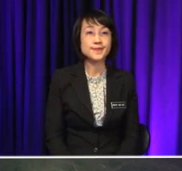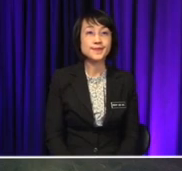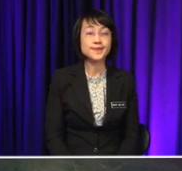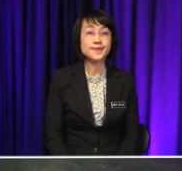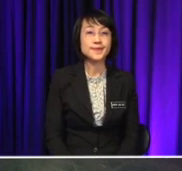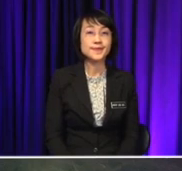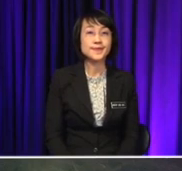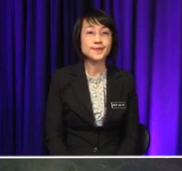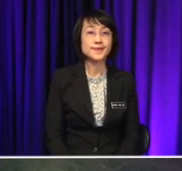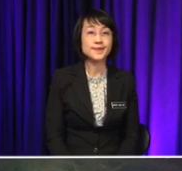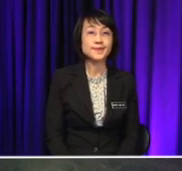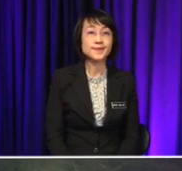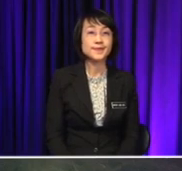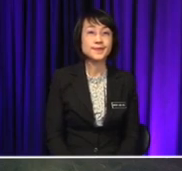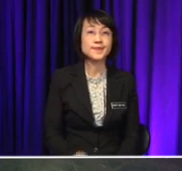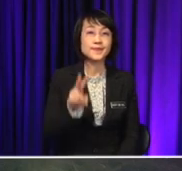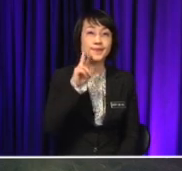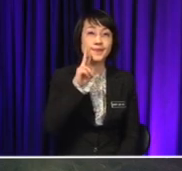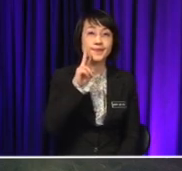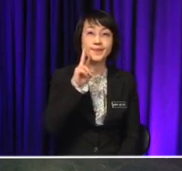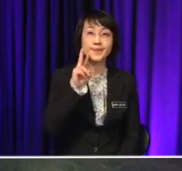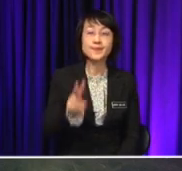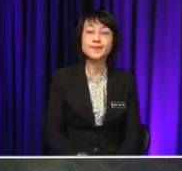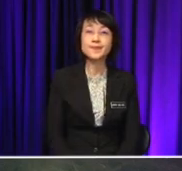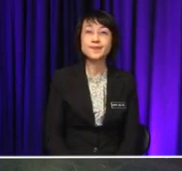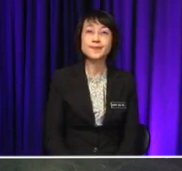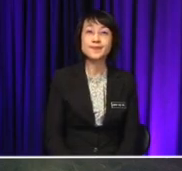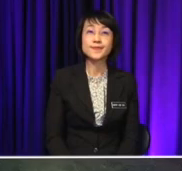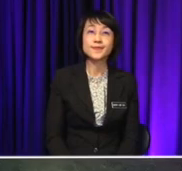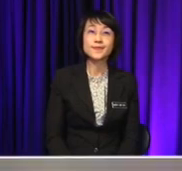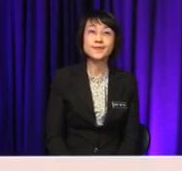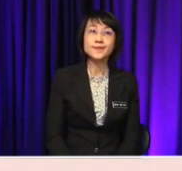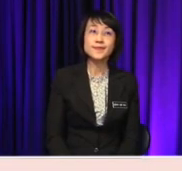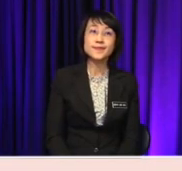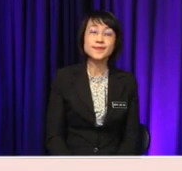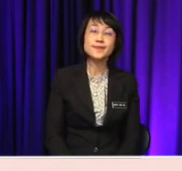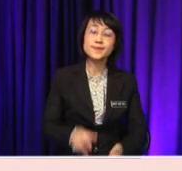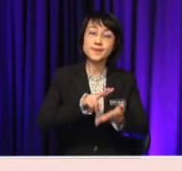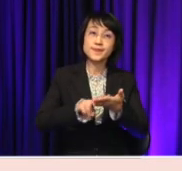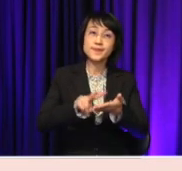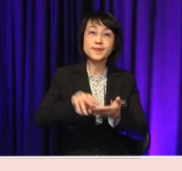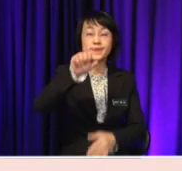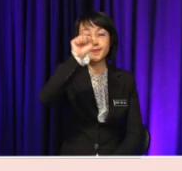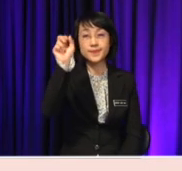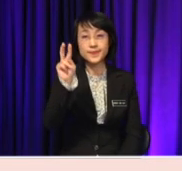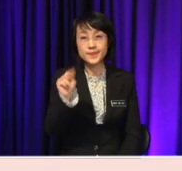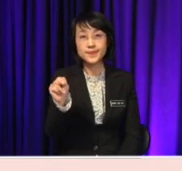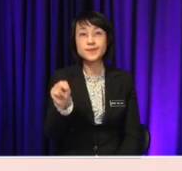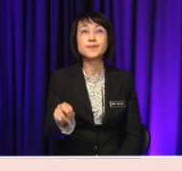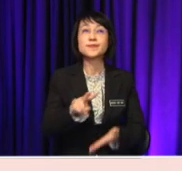ah beda oke nah baca soalnya baca pilihan dengan